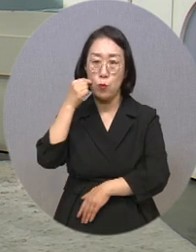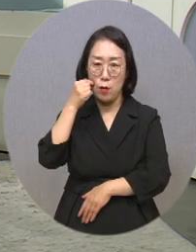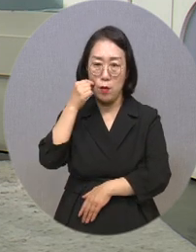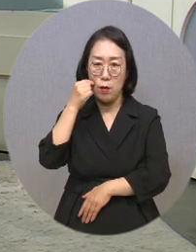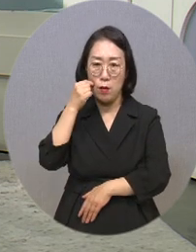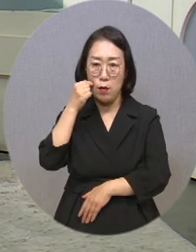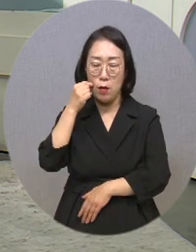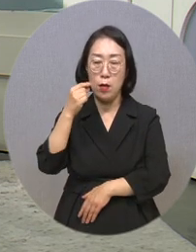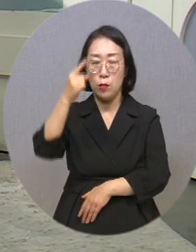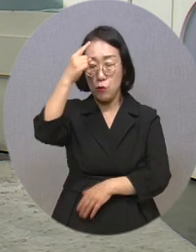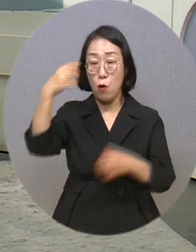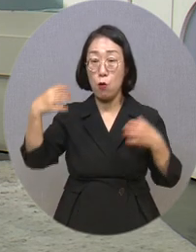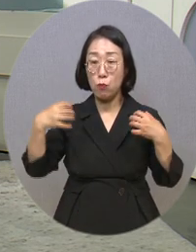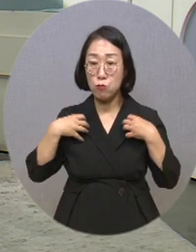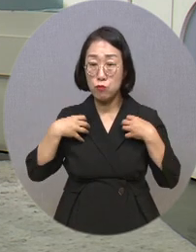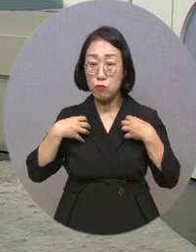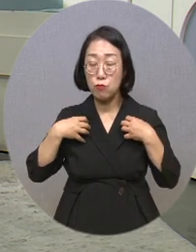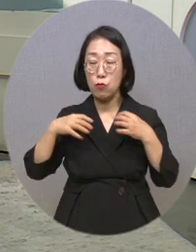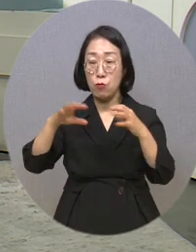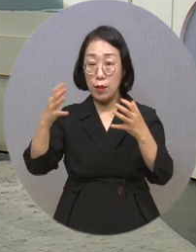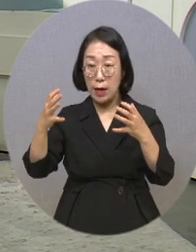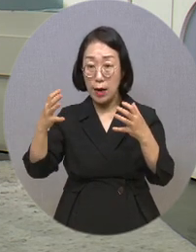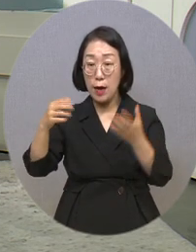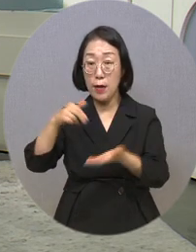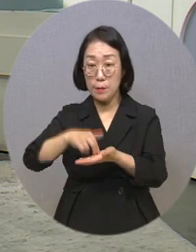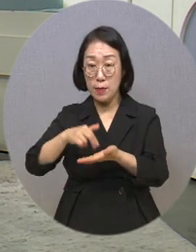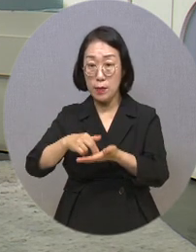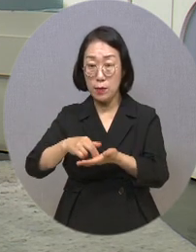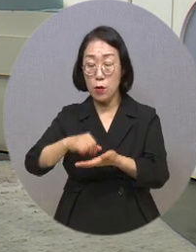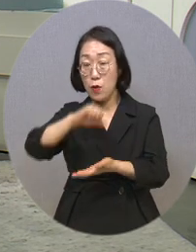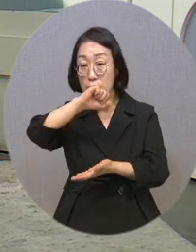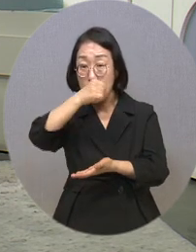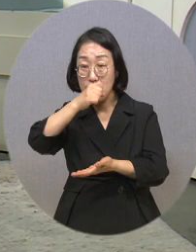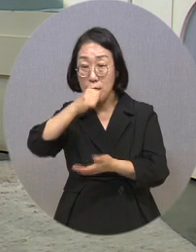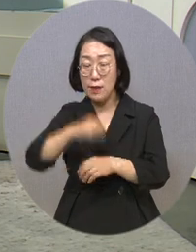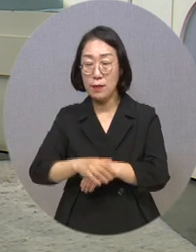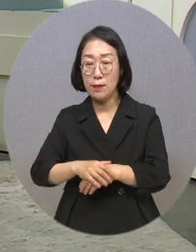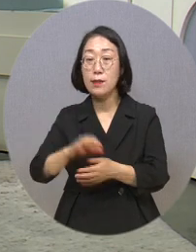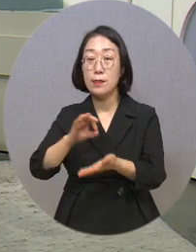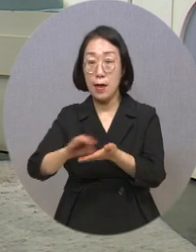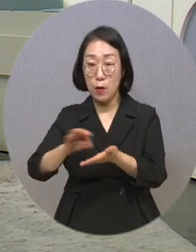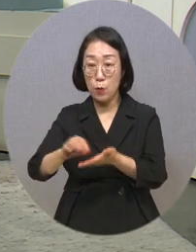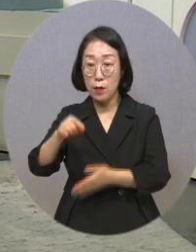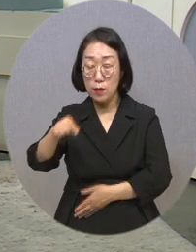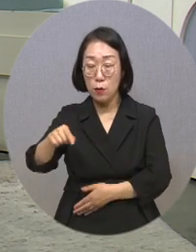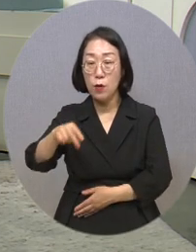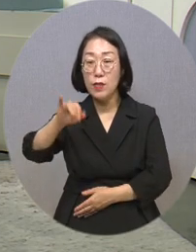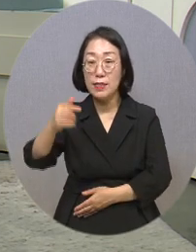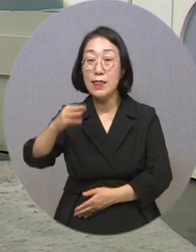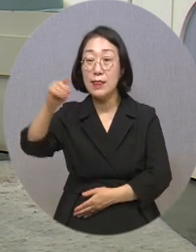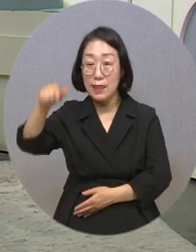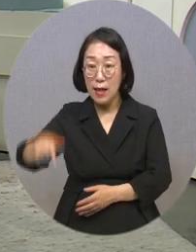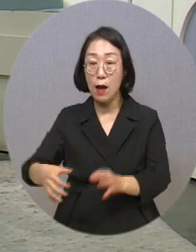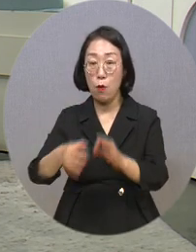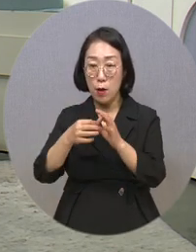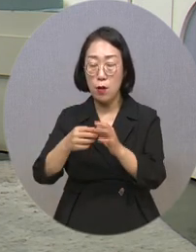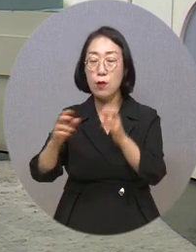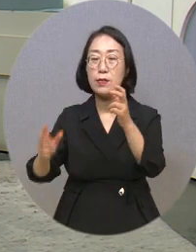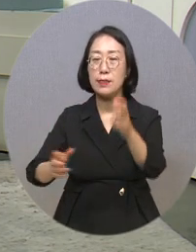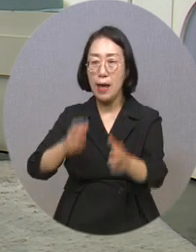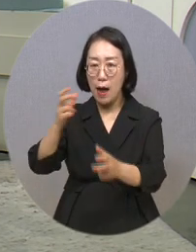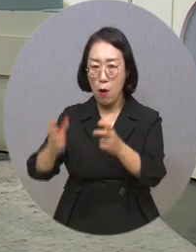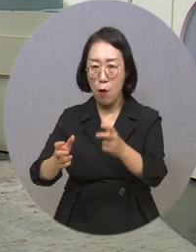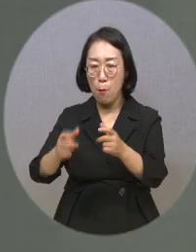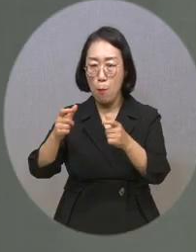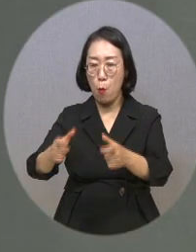하십시다. 그래가지고 국가에서도 이제 예산으로 일부 반영을 해서 지금 시범 사업을 좀 하고 있는